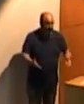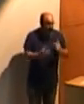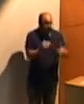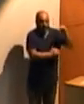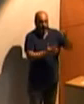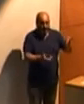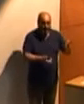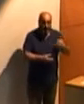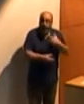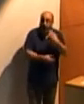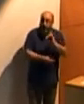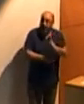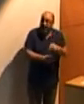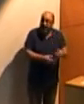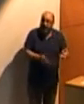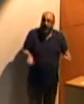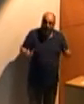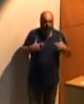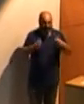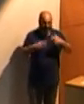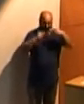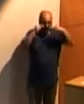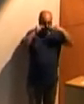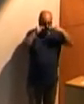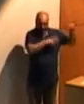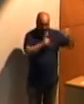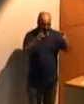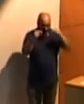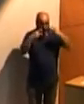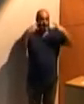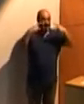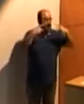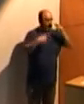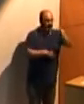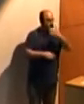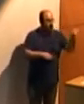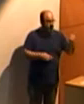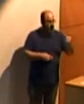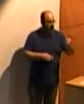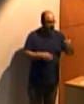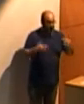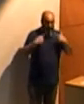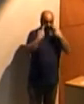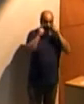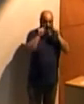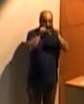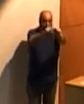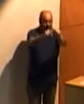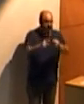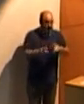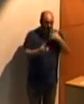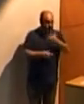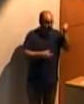demandes naturel donc je vais ajuster les lego et moi humains faire en sorte que mes légaux de la vision par exemple permettent